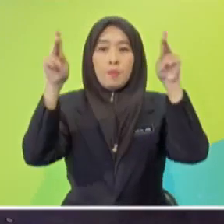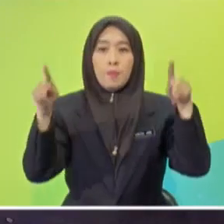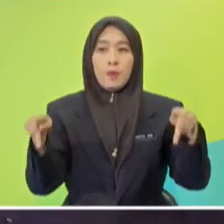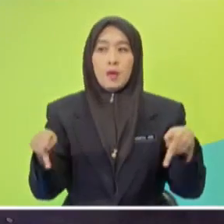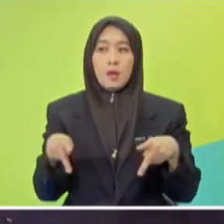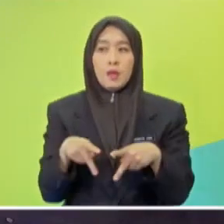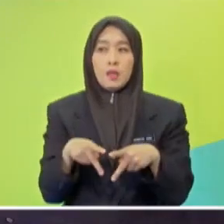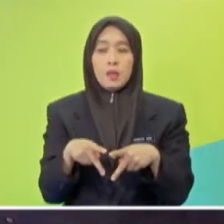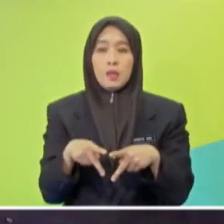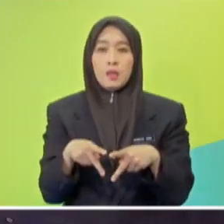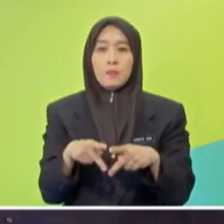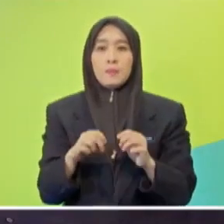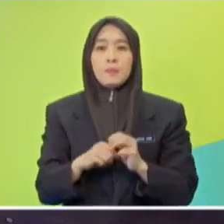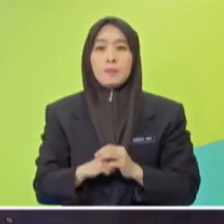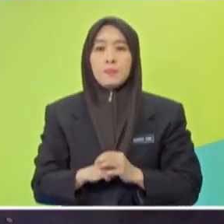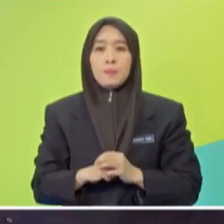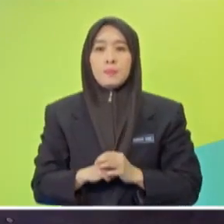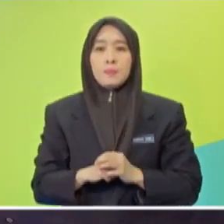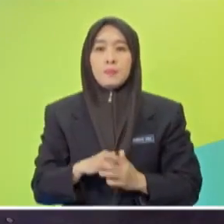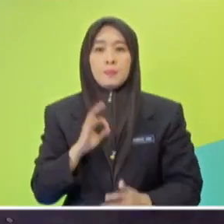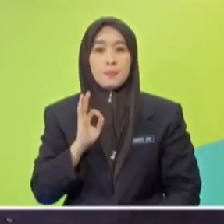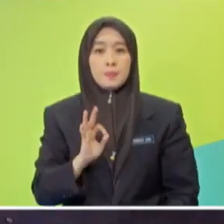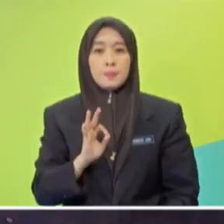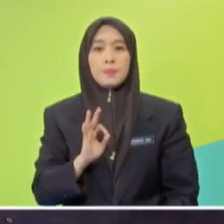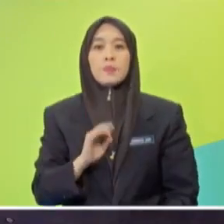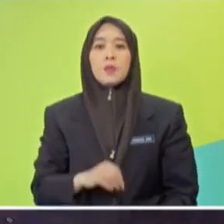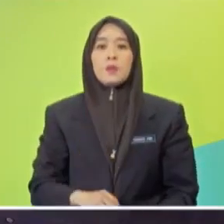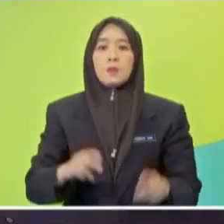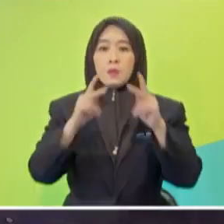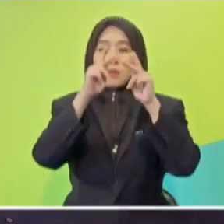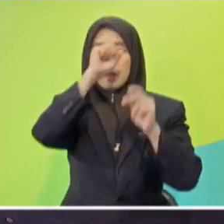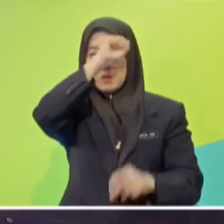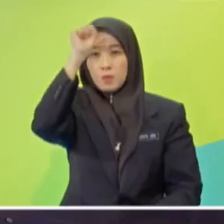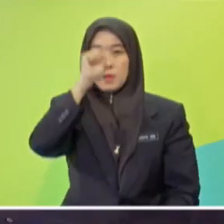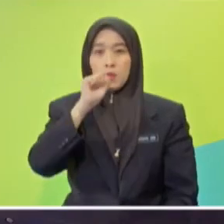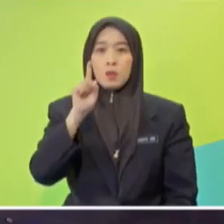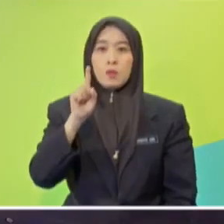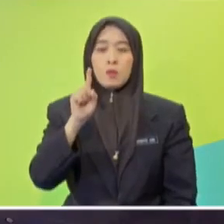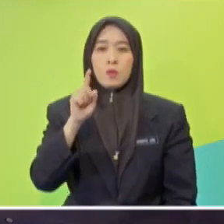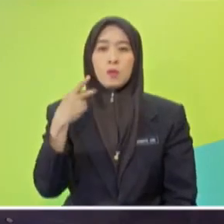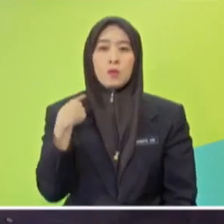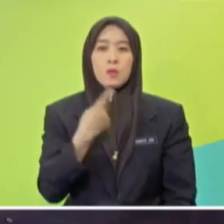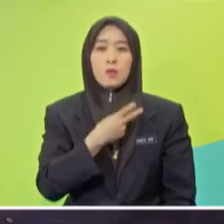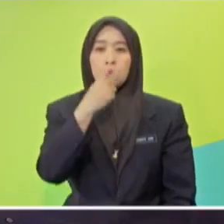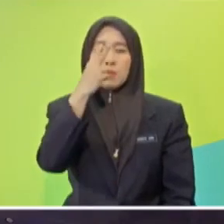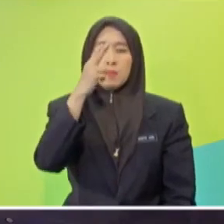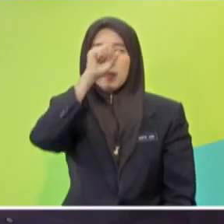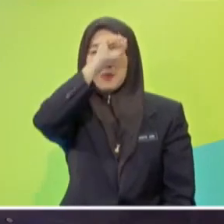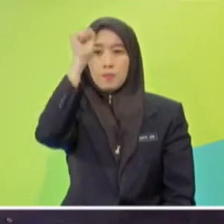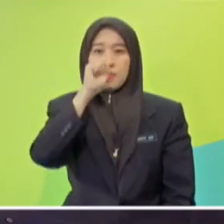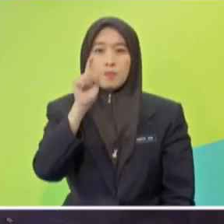Oke oke soal yang pertama kita tengok seorang petama kita